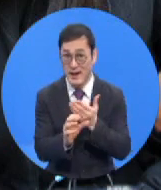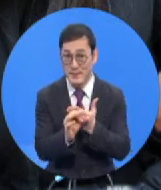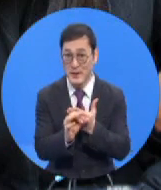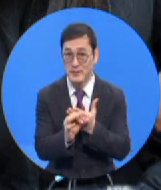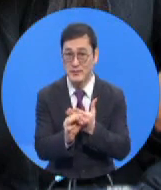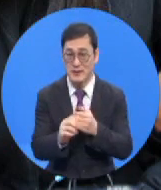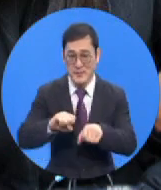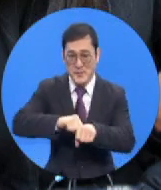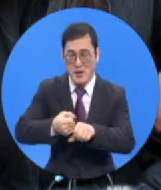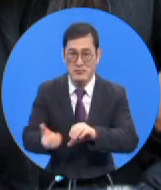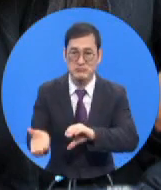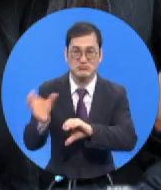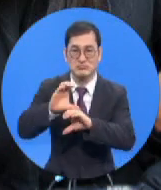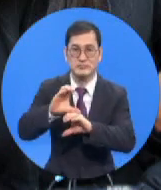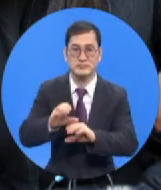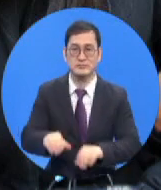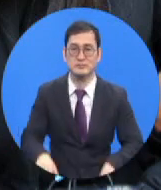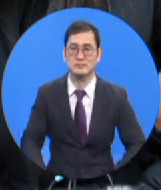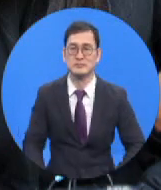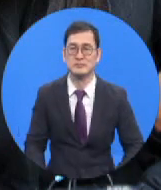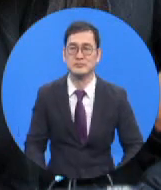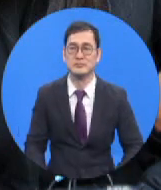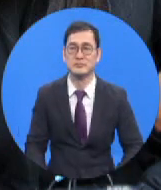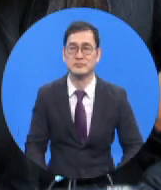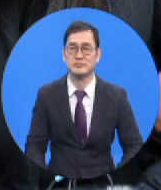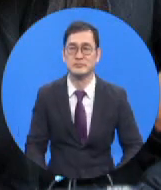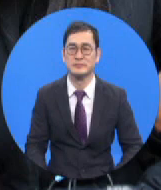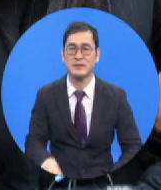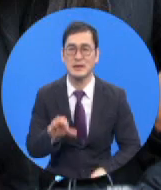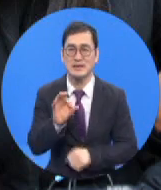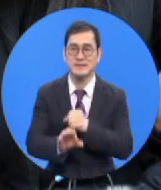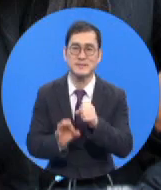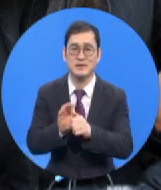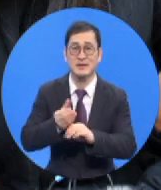요소가 부여시에는 무기징역까지 처해질 수 있습니다.